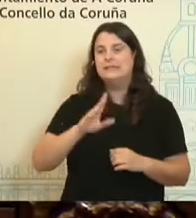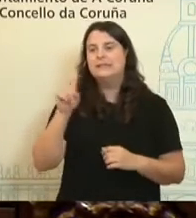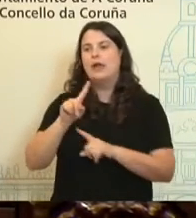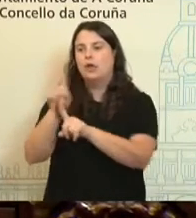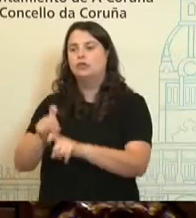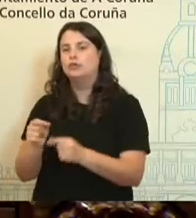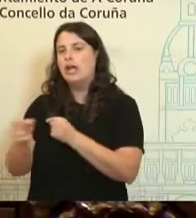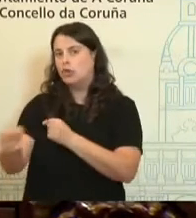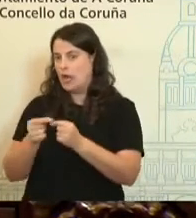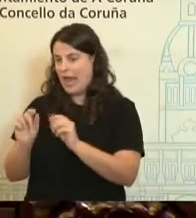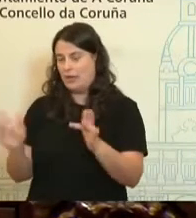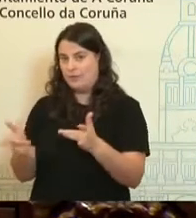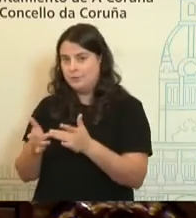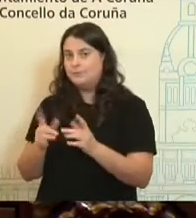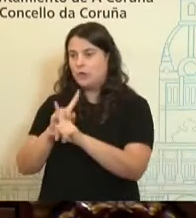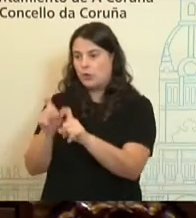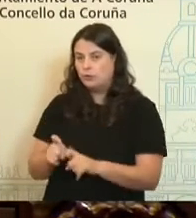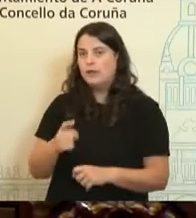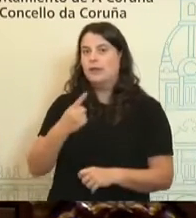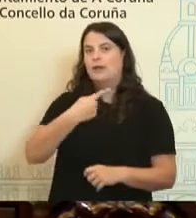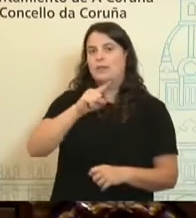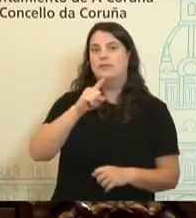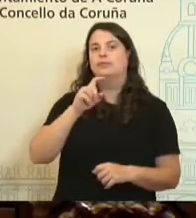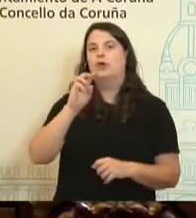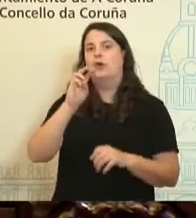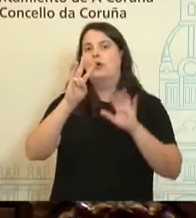telemáticas online que se fixeron un